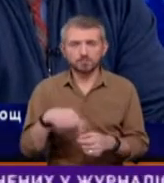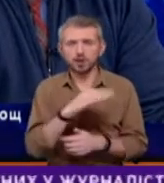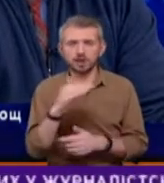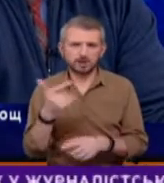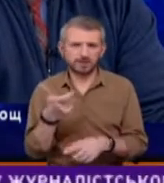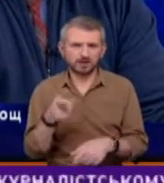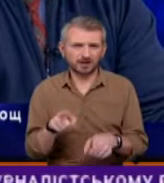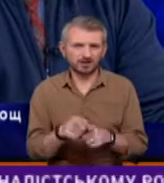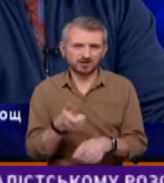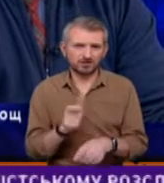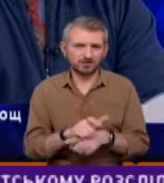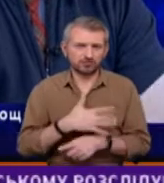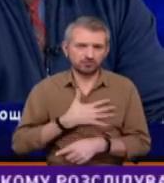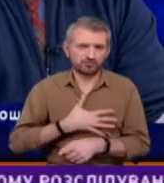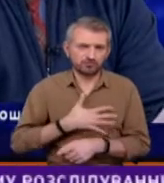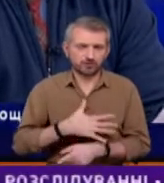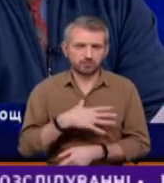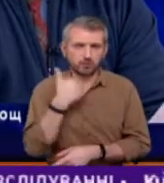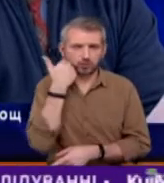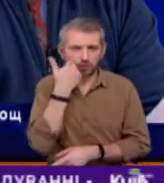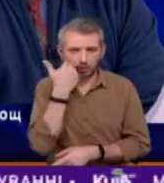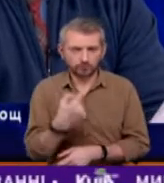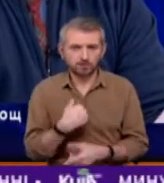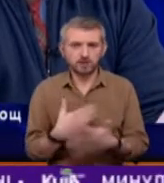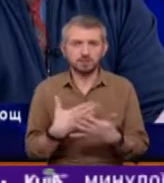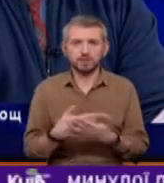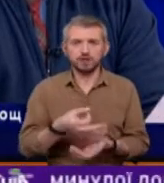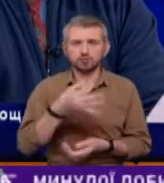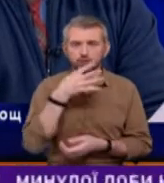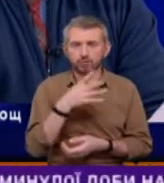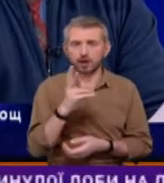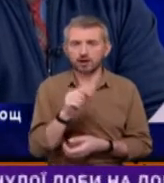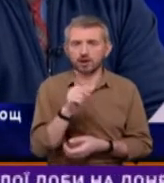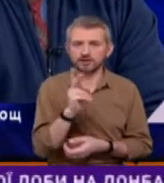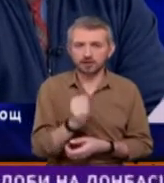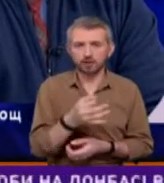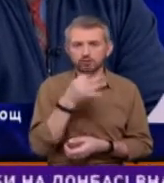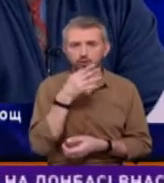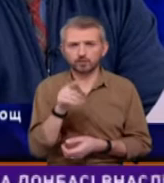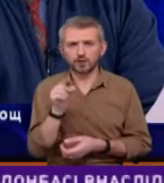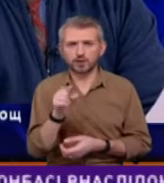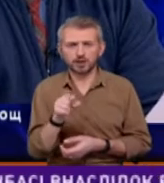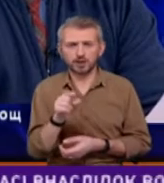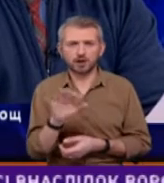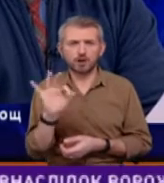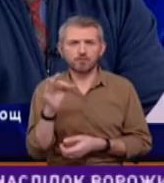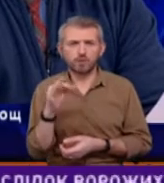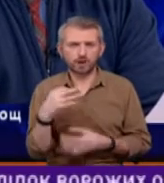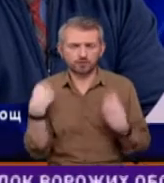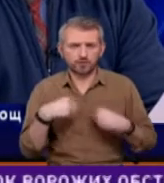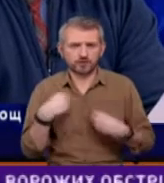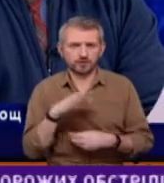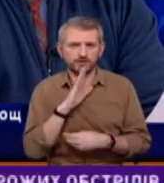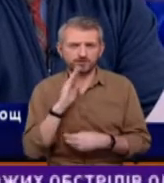дуже такий, щоб було соромно. Мені, наприклад, сподобалась казка, сподобалось оці помаранчеві ходяги,